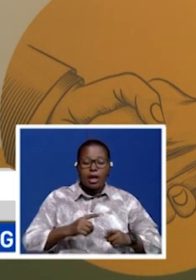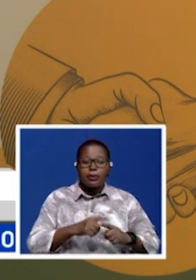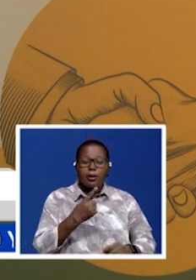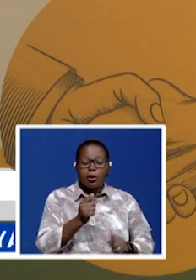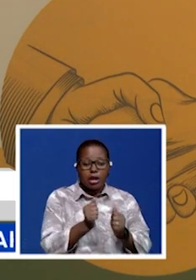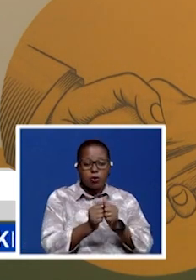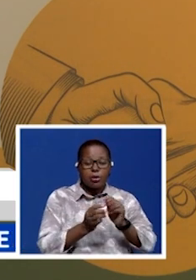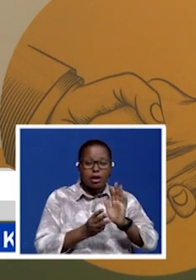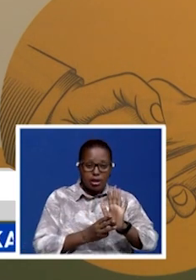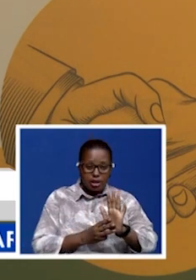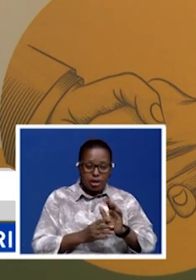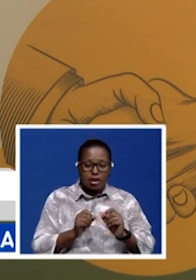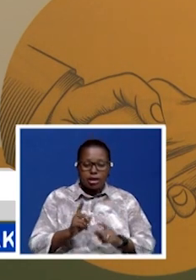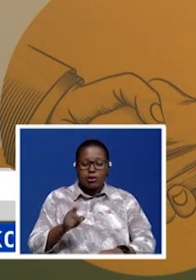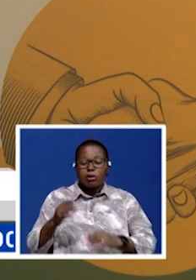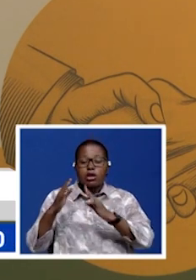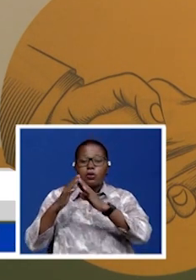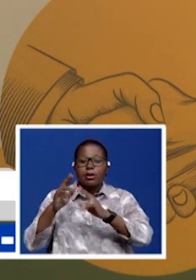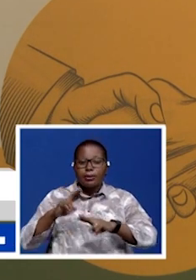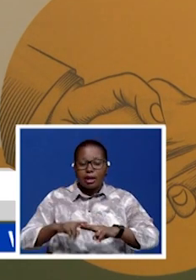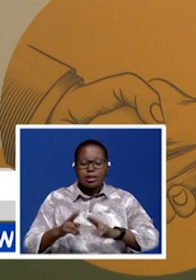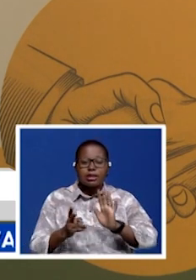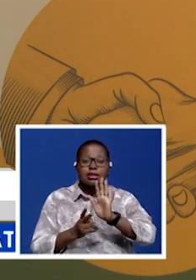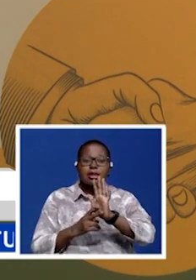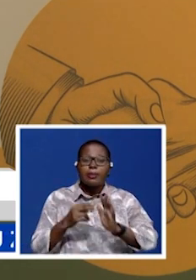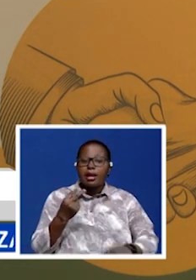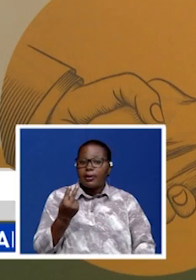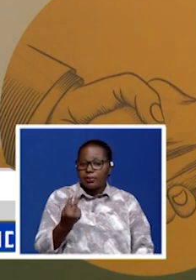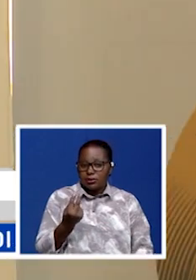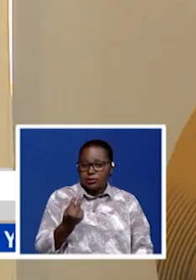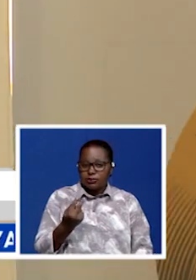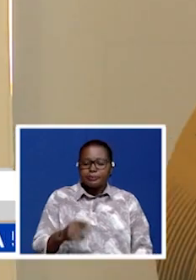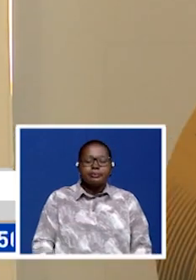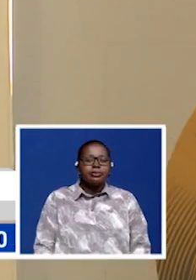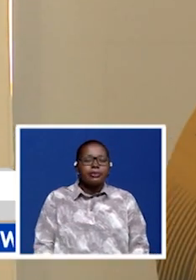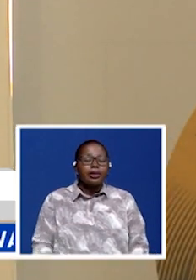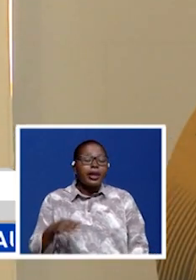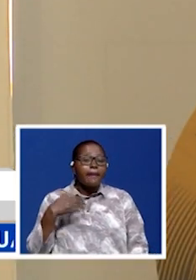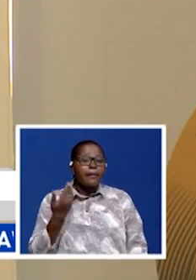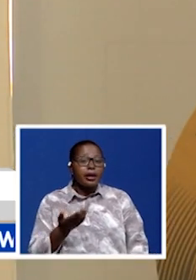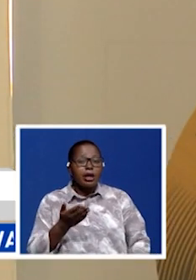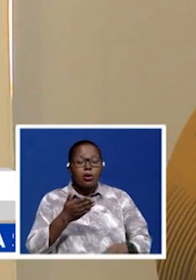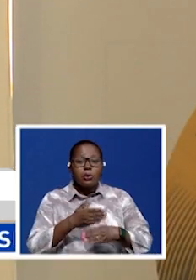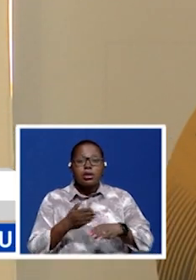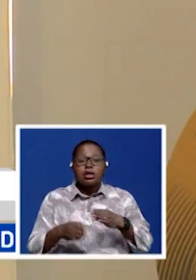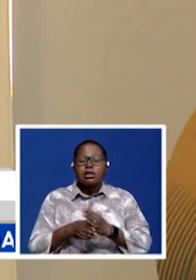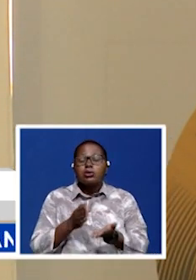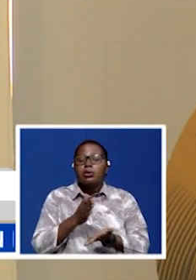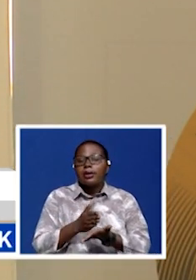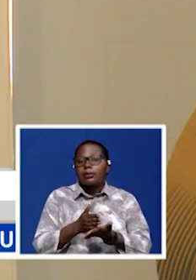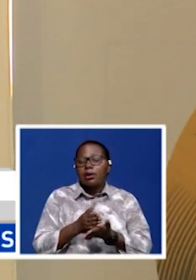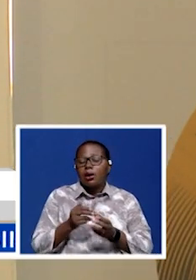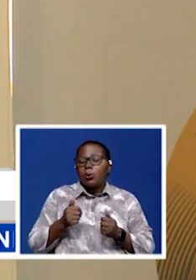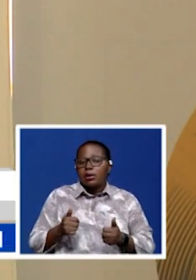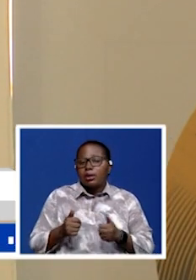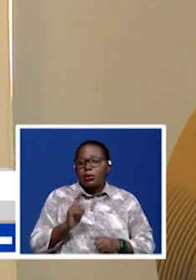118 lakini tuna nyumba Za makazi 72 baada ya ujenzi kukamilika tunategemea